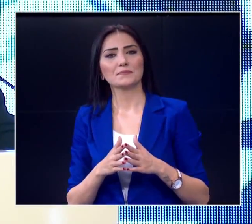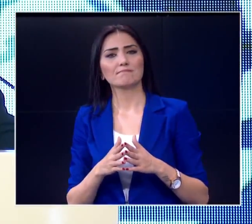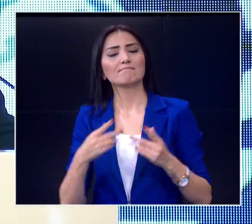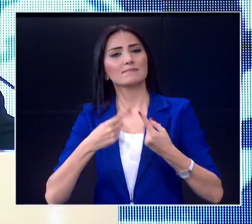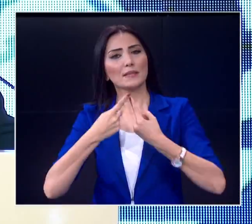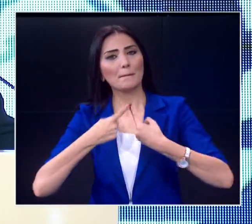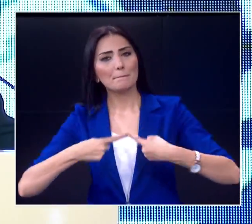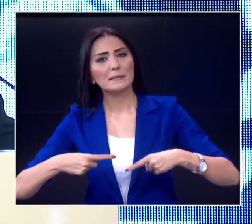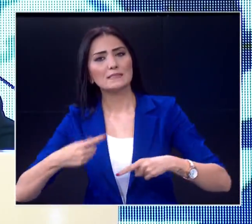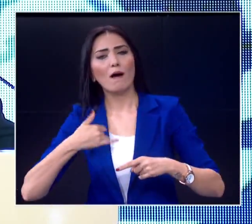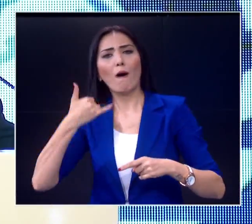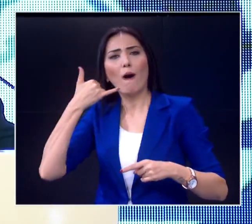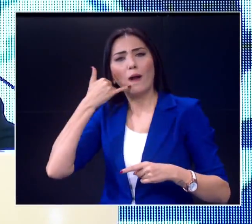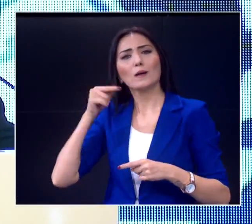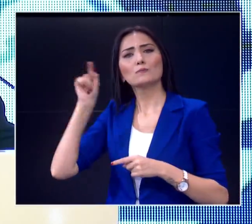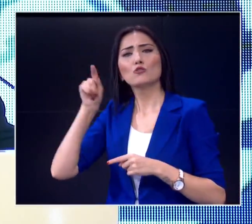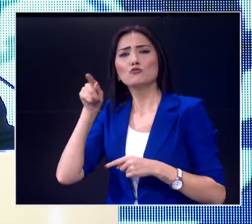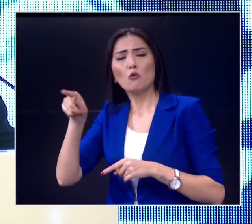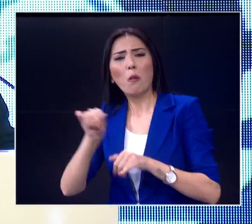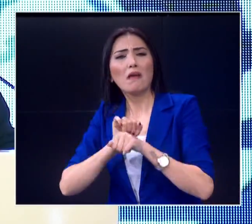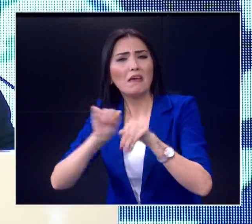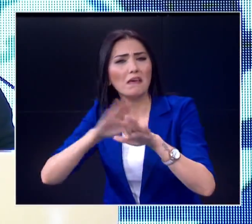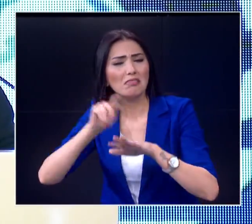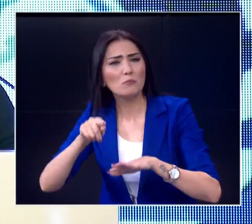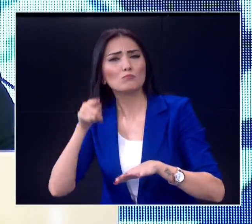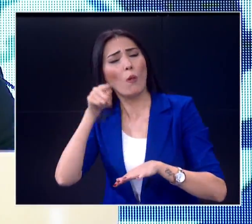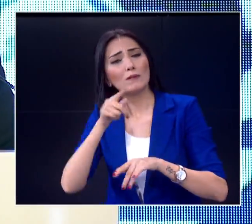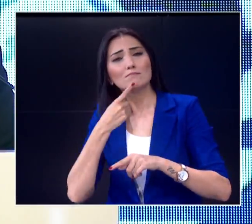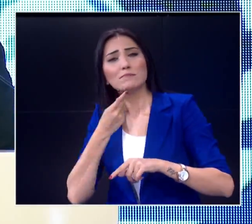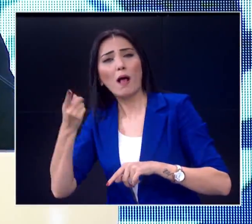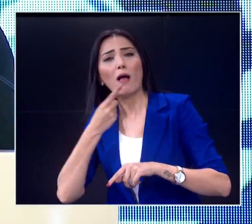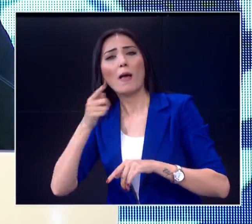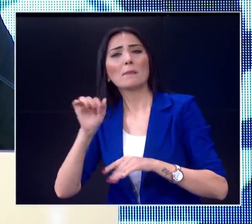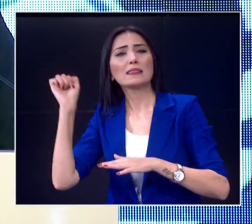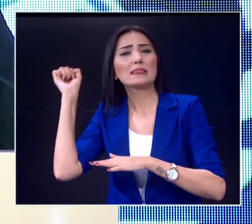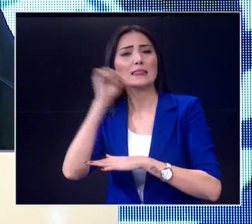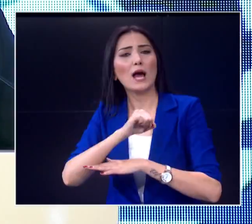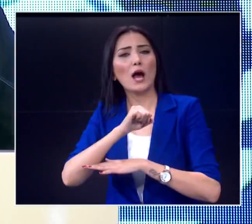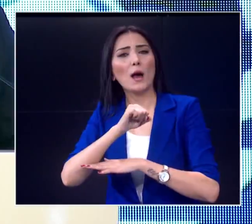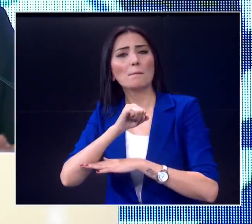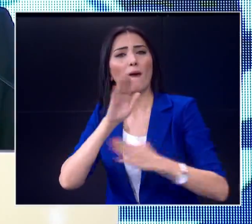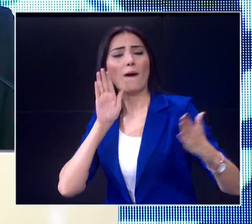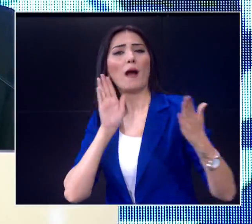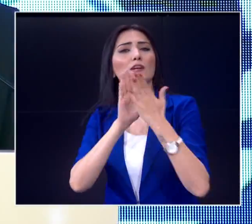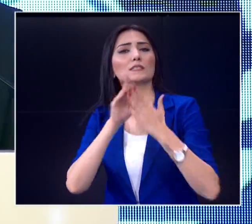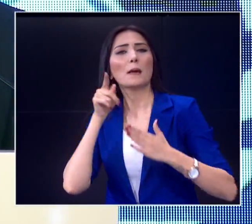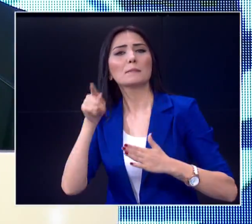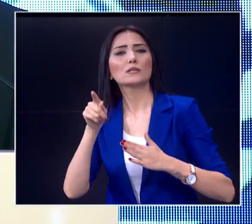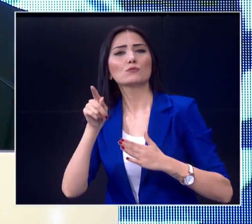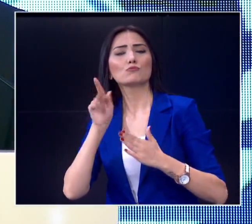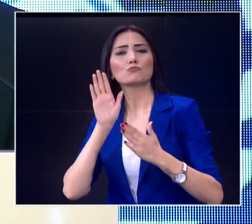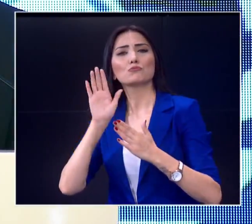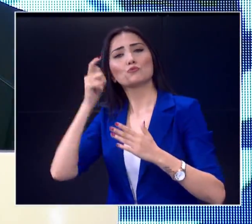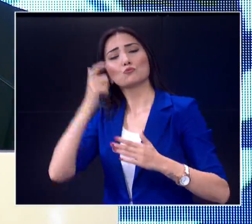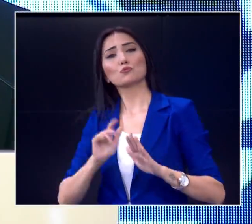Biz arayıp şöyle yayın yapın, böyle yayın yapın, darbe karşısında bir duruş